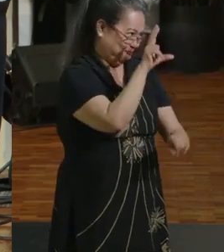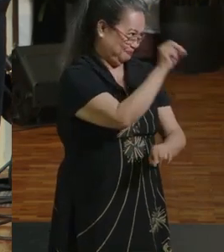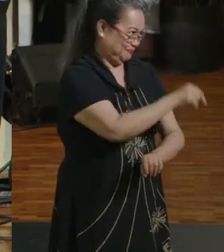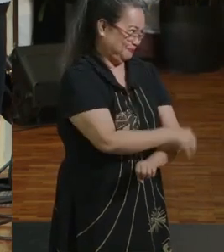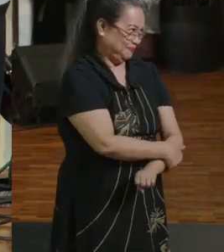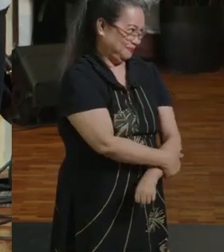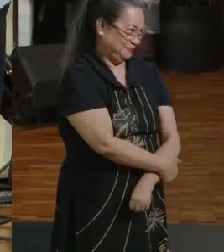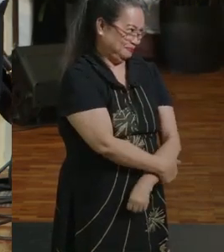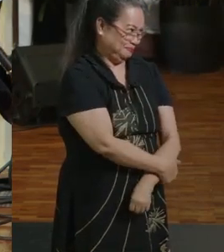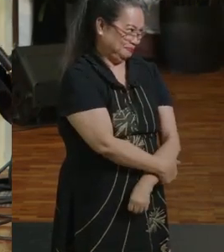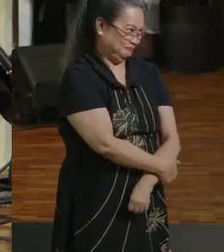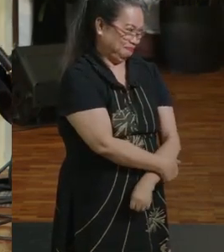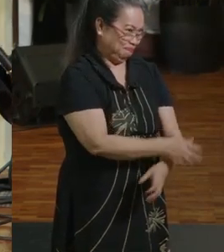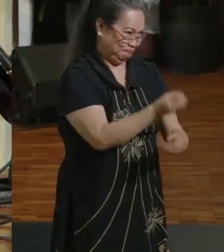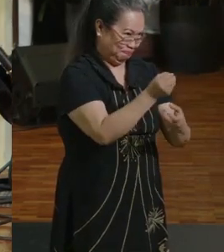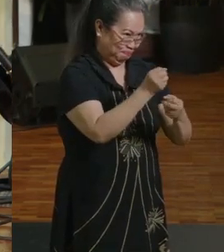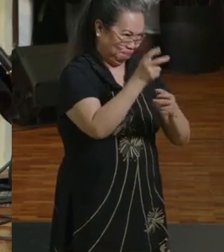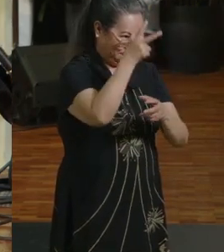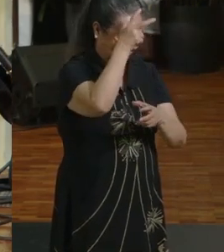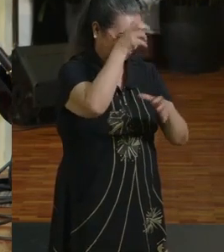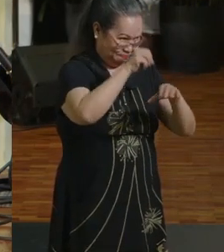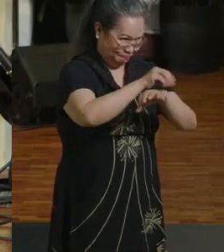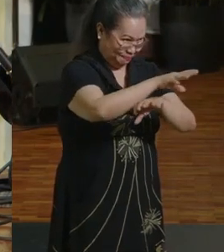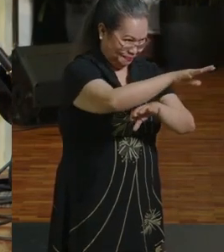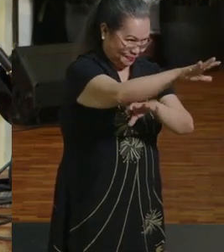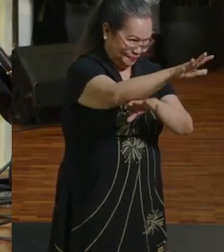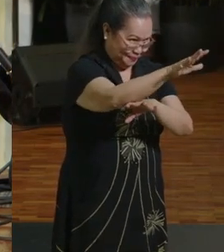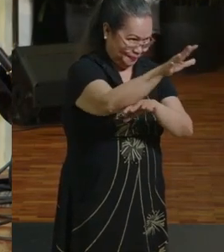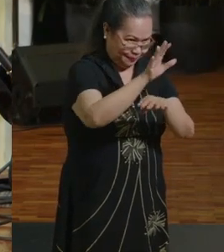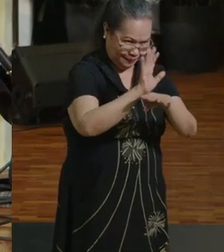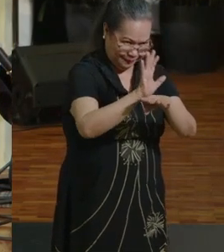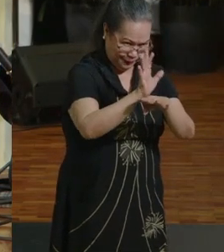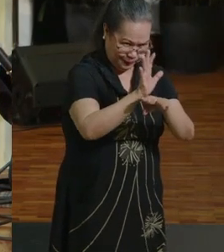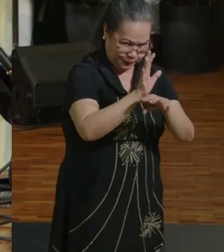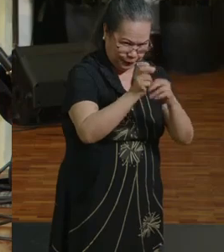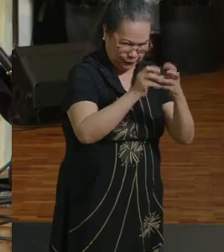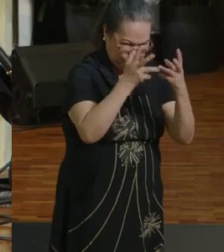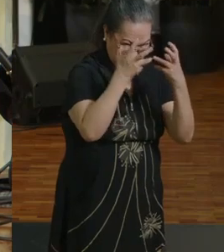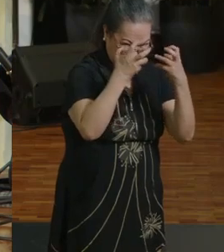Palagay ko, ini-impluwensyahan ng demonyo yung mga taong nagpapapelikula na ganon